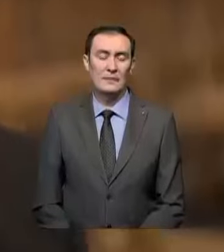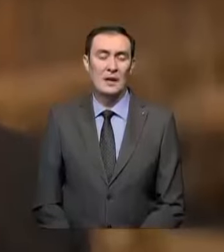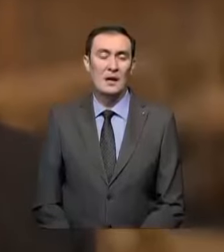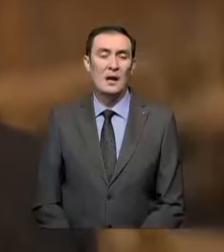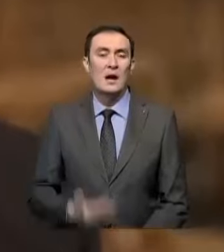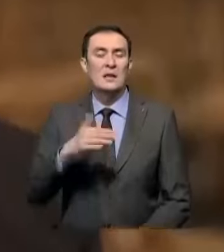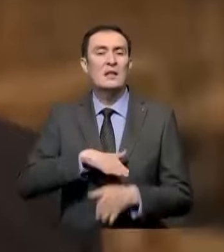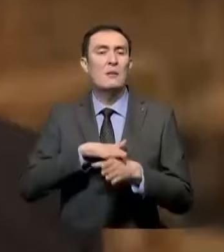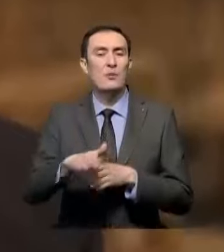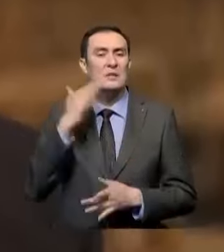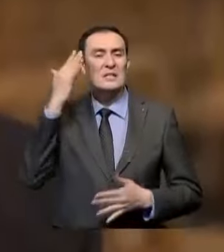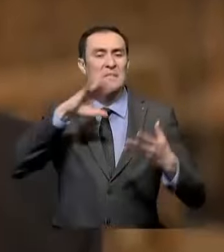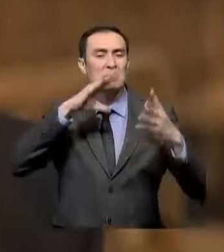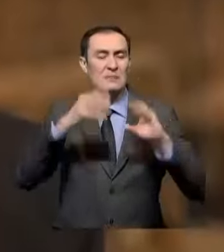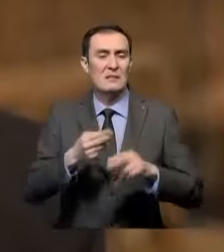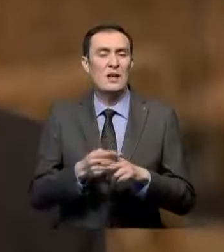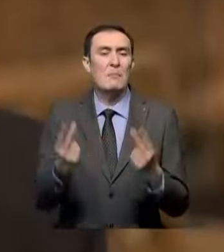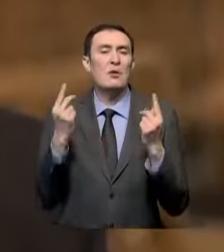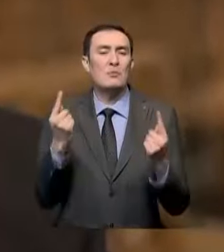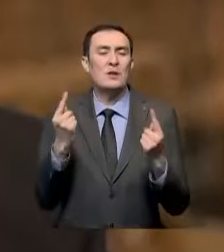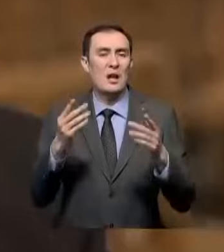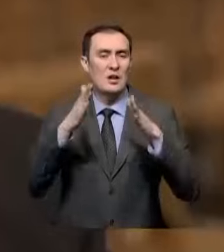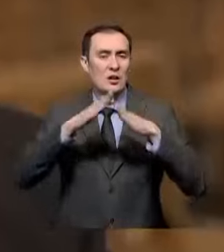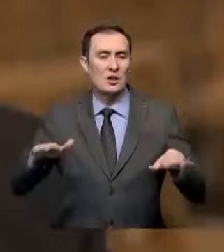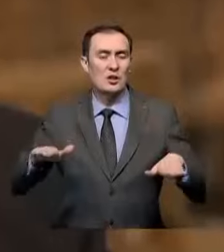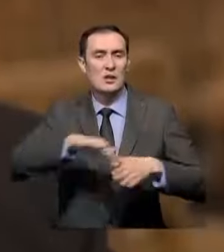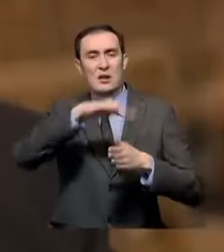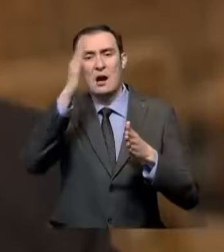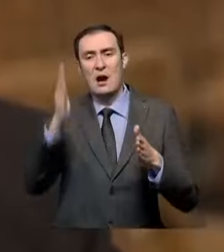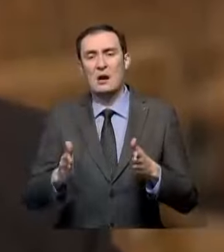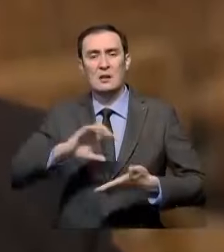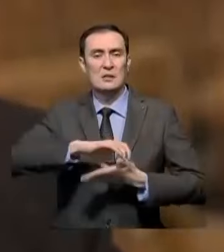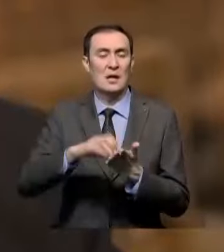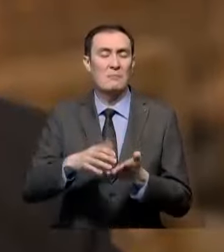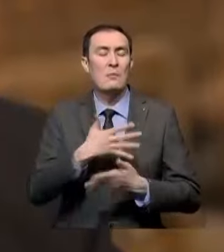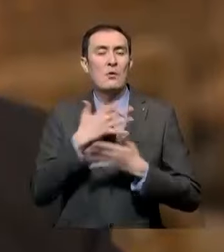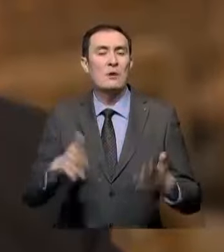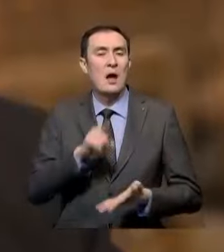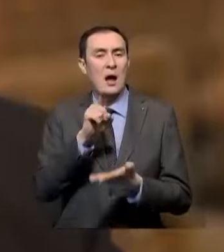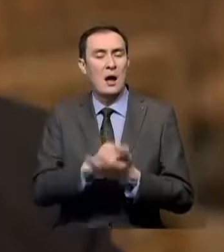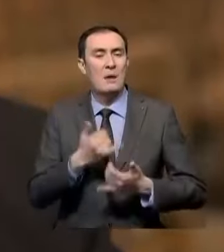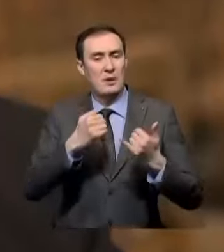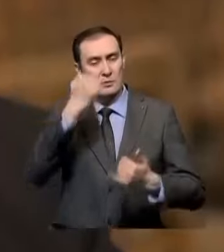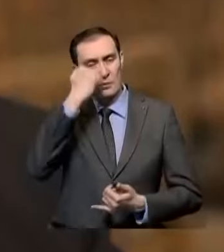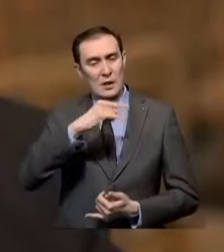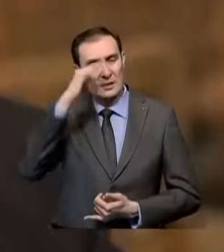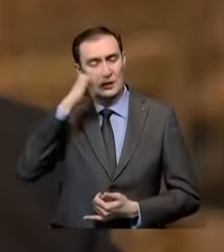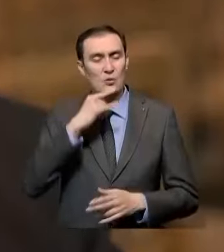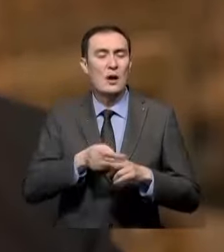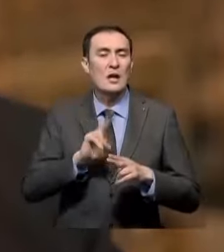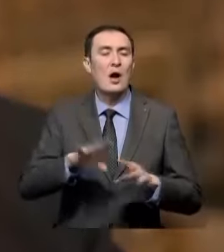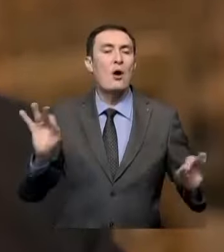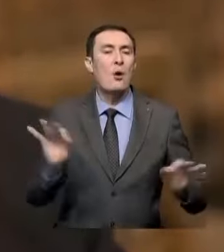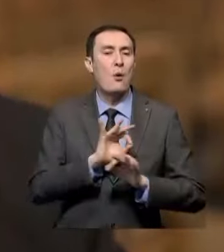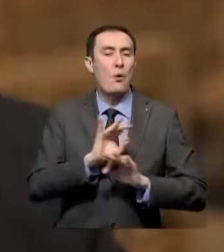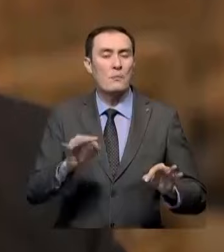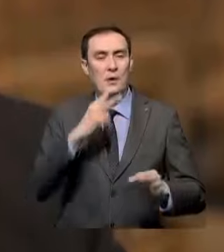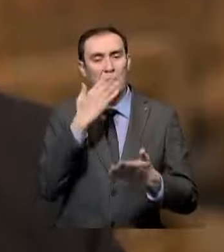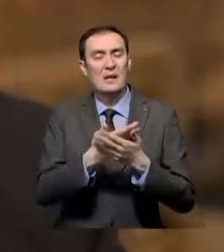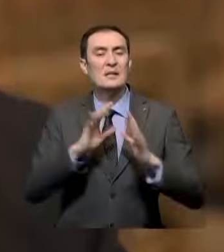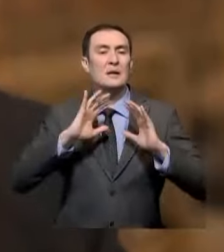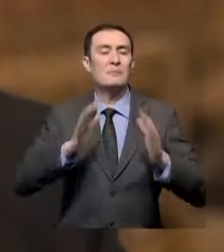Они наполнили смыслом эти монументальные крыши, арки и залы. Мы многим обязаны Казахстану за то, что эта опера рассказала